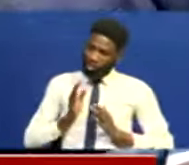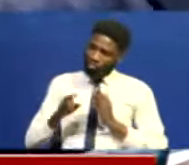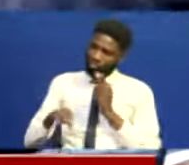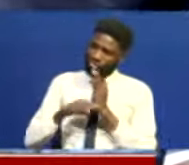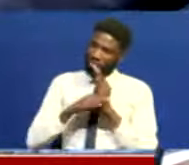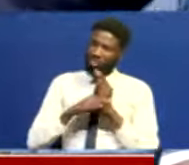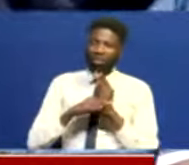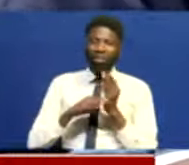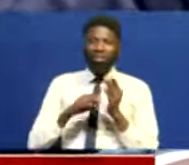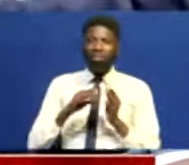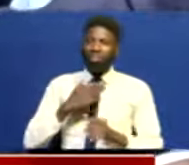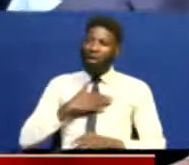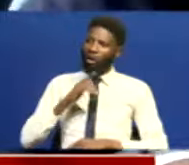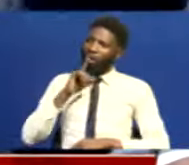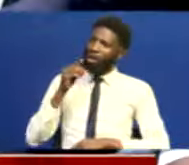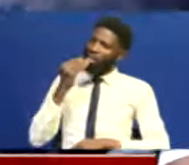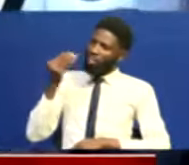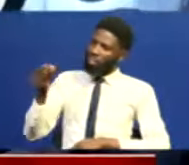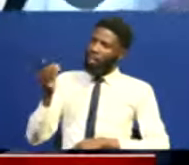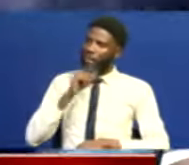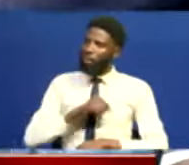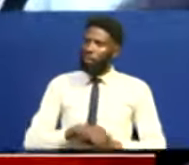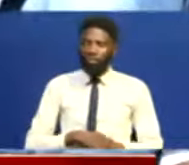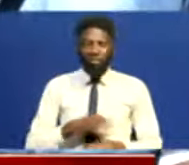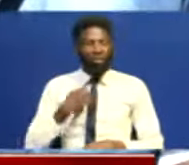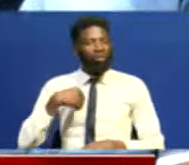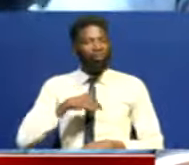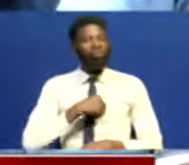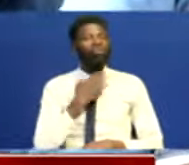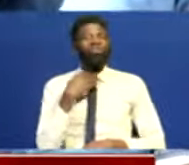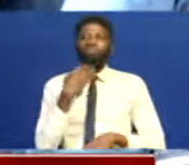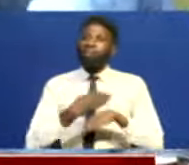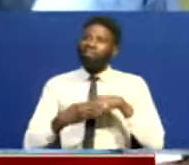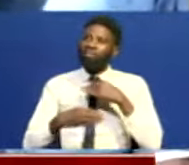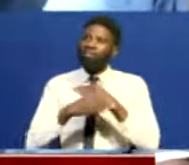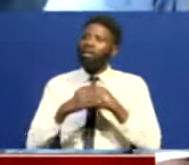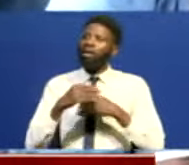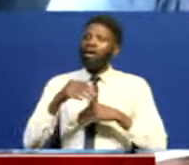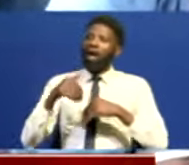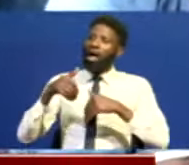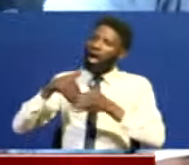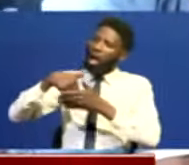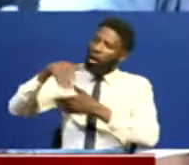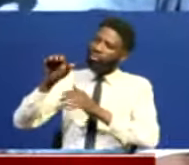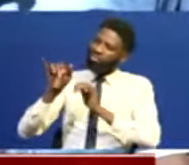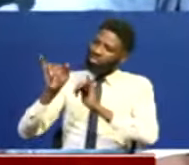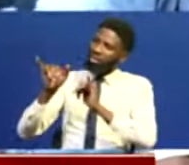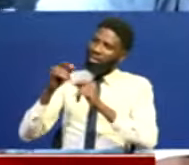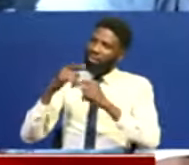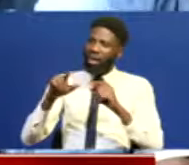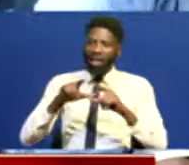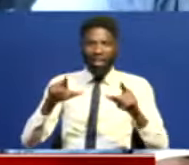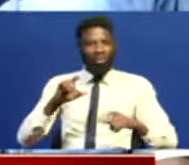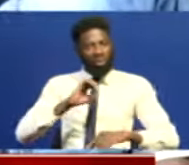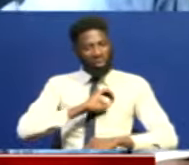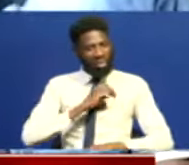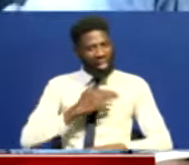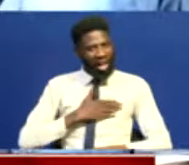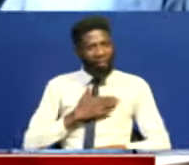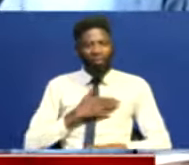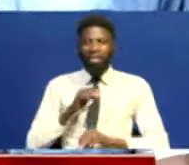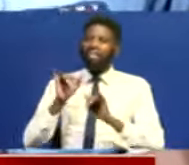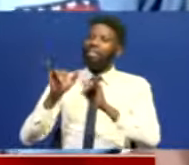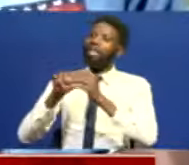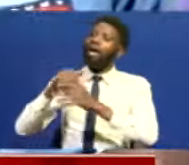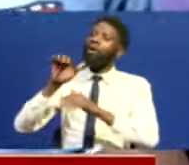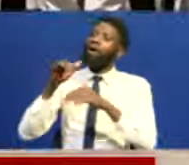yangu sisi tunataka kujenga hatuwezi kaa nje na tunajua shaba ni yetu shaba ni yetu unaweza kaa nje na shaba ni yako na